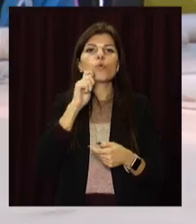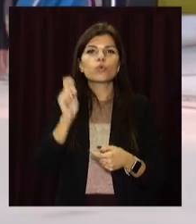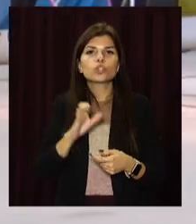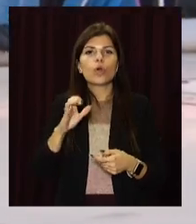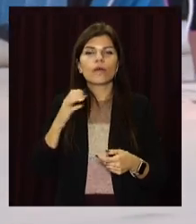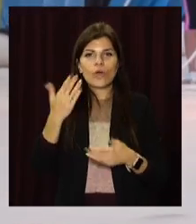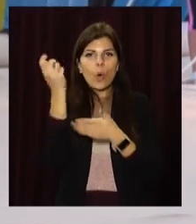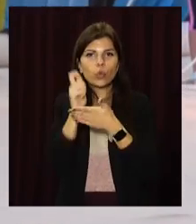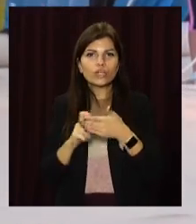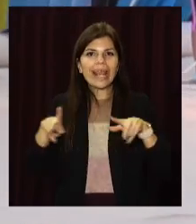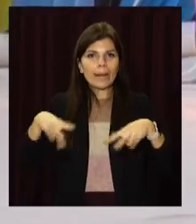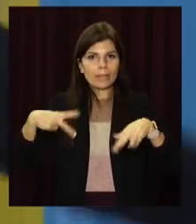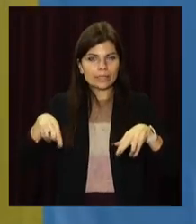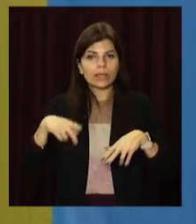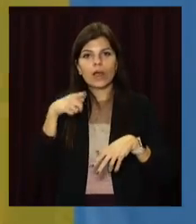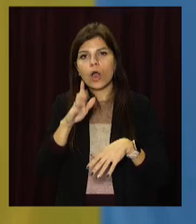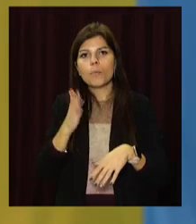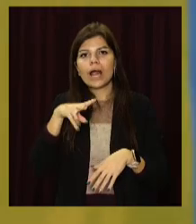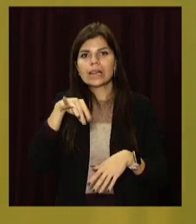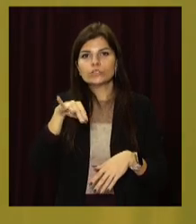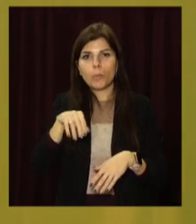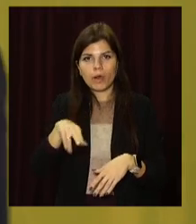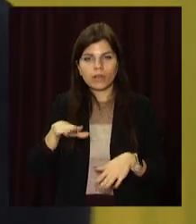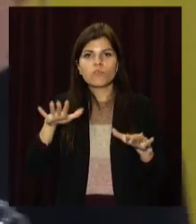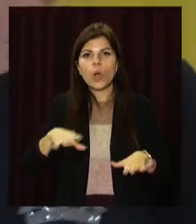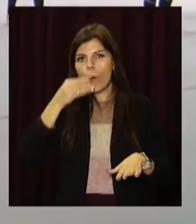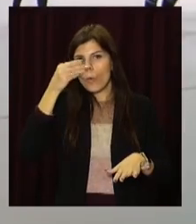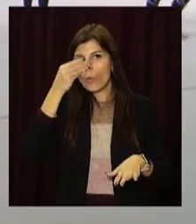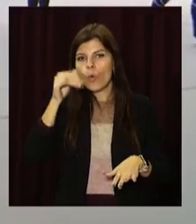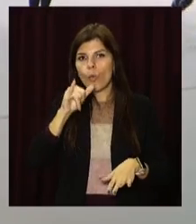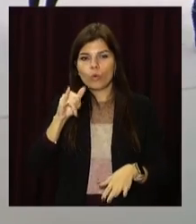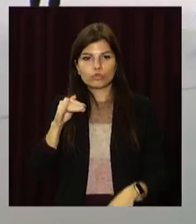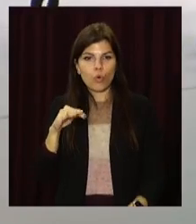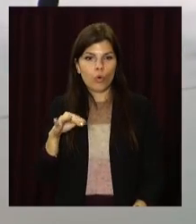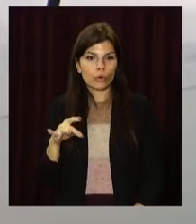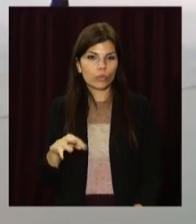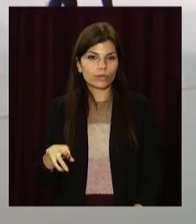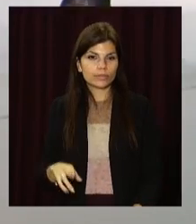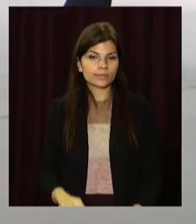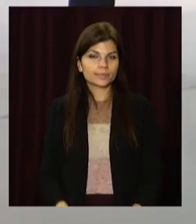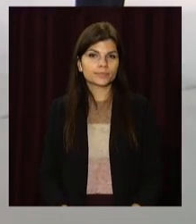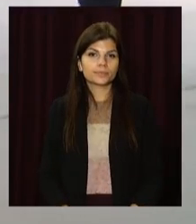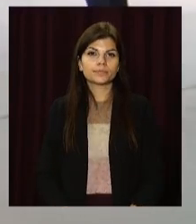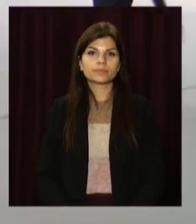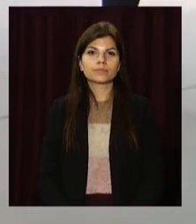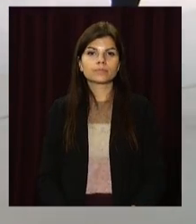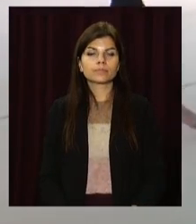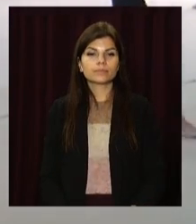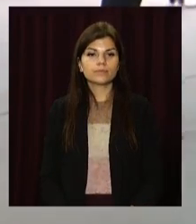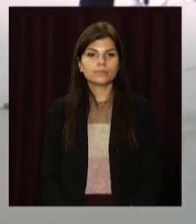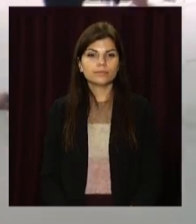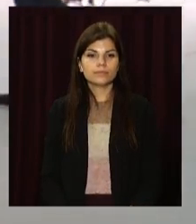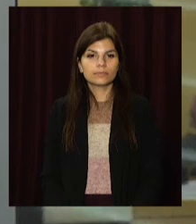України з художньої гімнастики. Він пройде у листопаді в Ужгороді. В'ячеслав Куліш, Олександр Вернигоров, Open News,